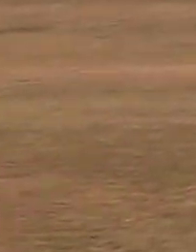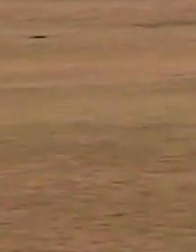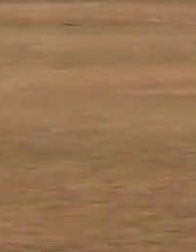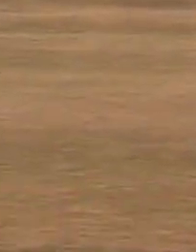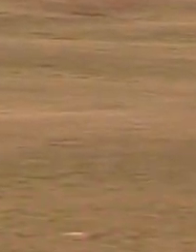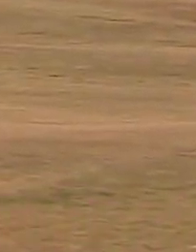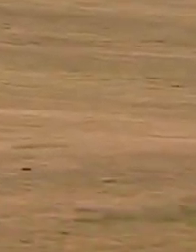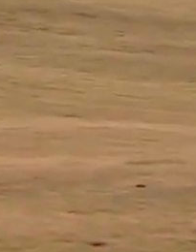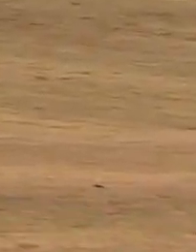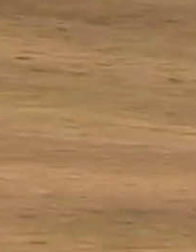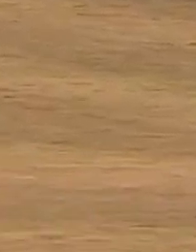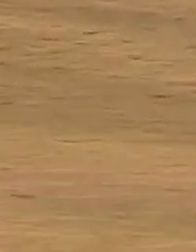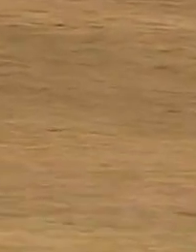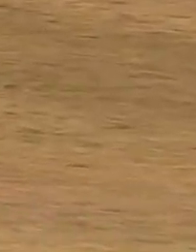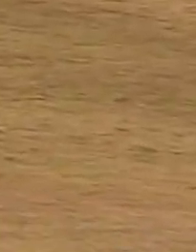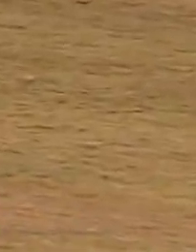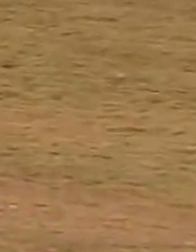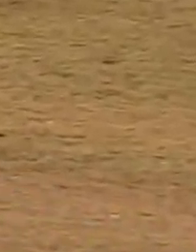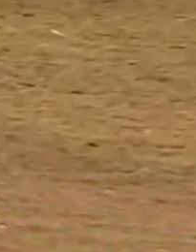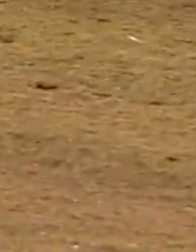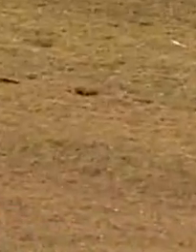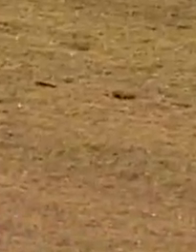아주